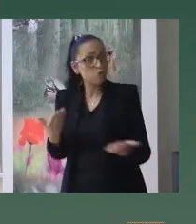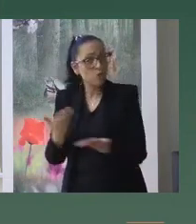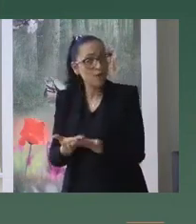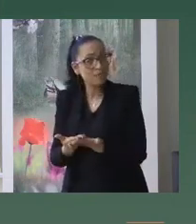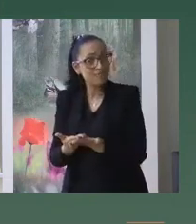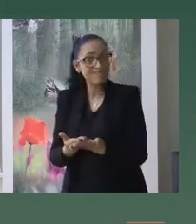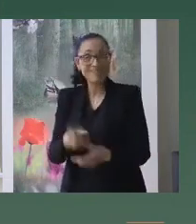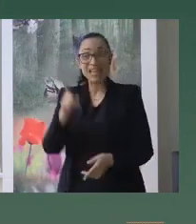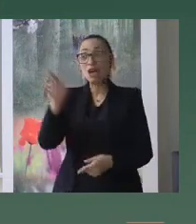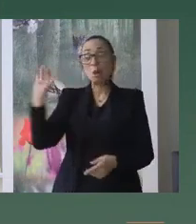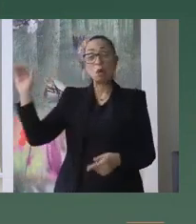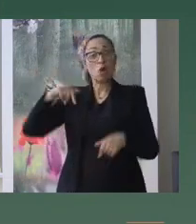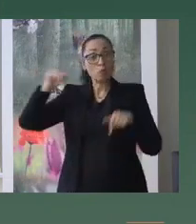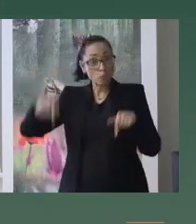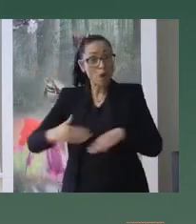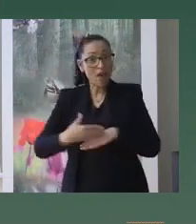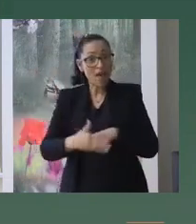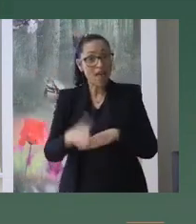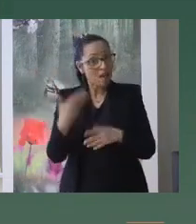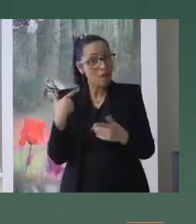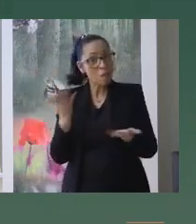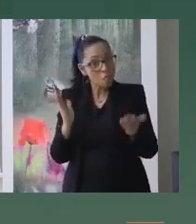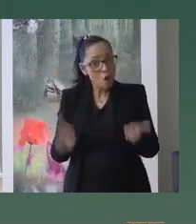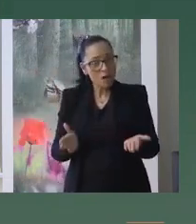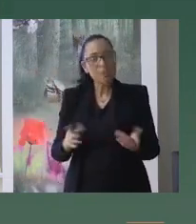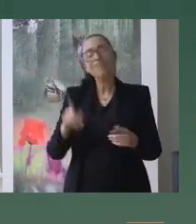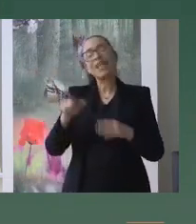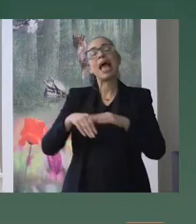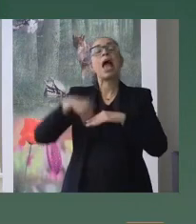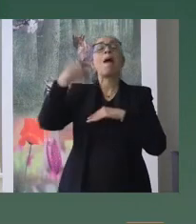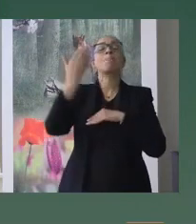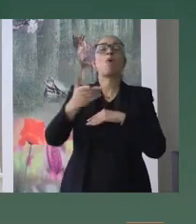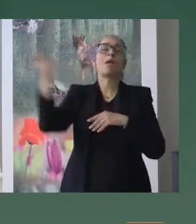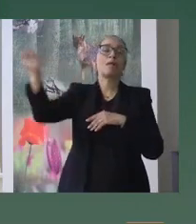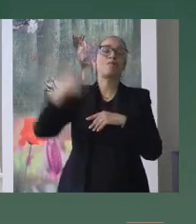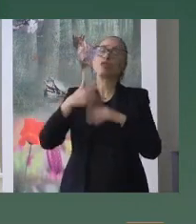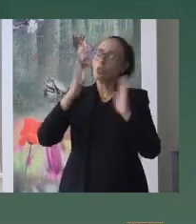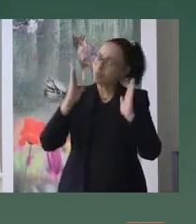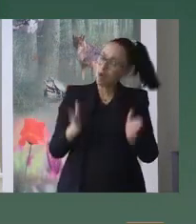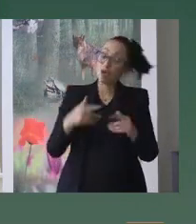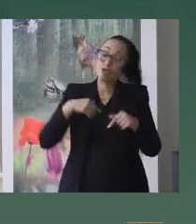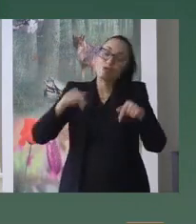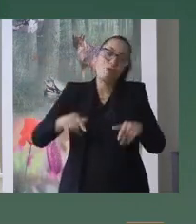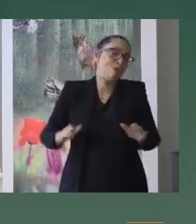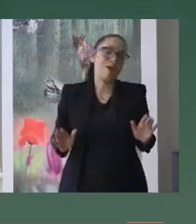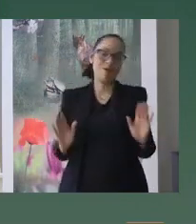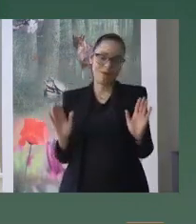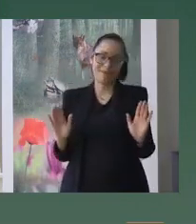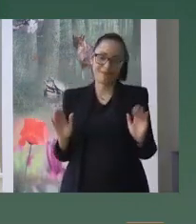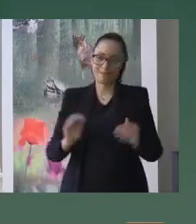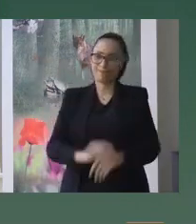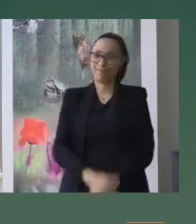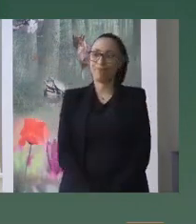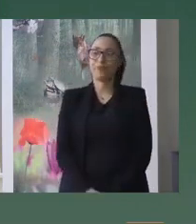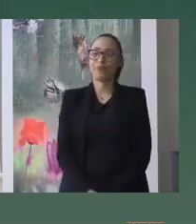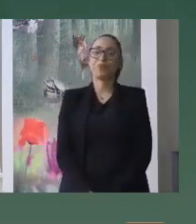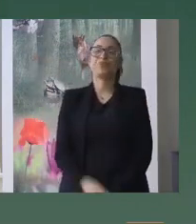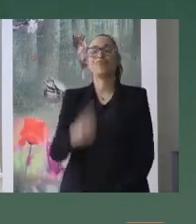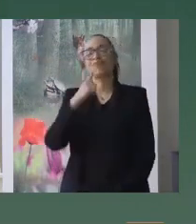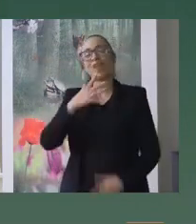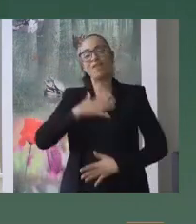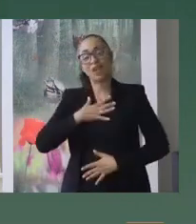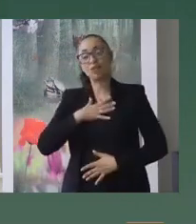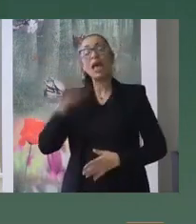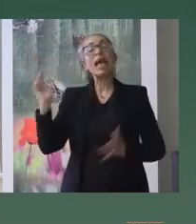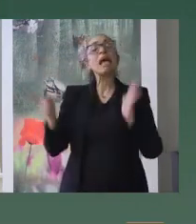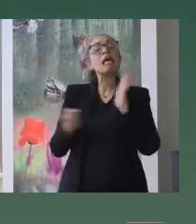Δεν έχει όμως τώρα το περιθώριο. Θα έχει σε μια επόμενη πρόσκληση που θα γίνει. Εντάξει. Θα πρέπει να. Ευχαριστώ.